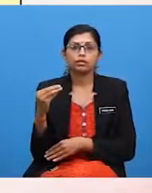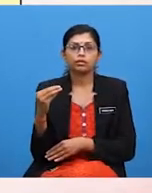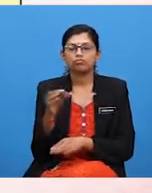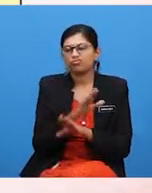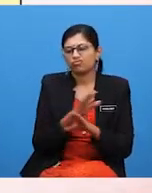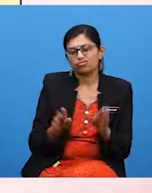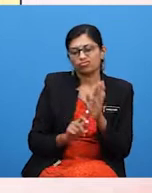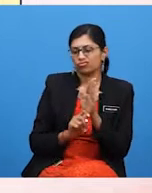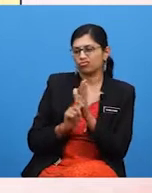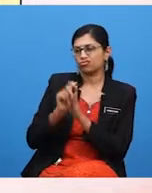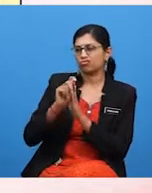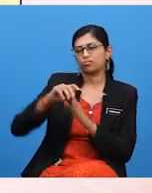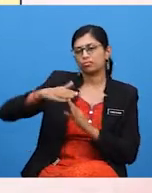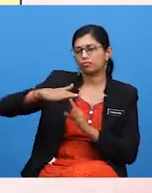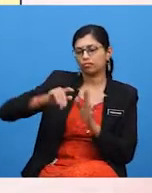adalah tidak tinggi.